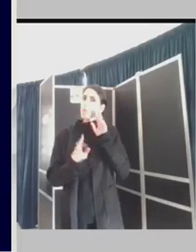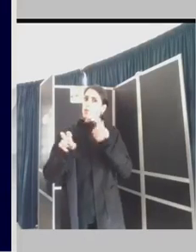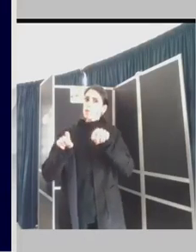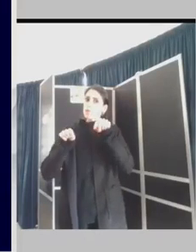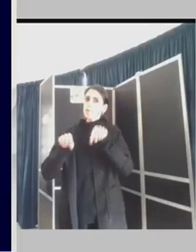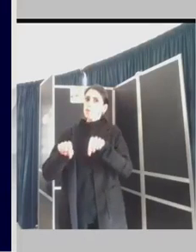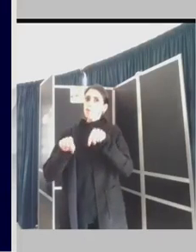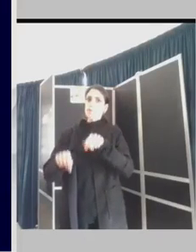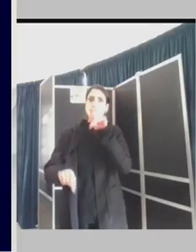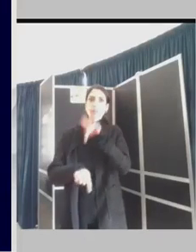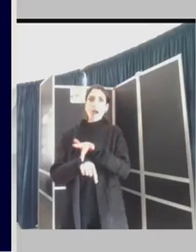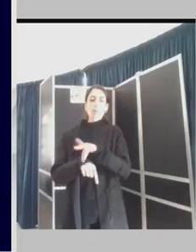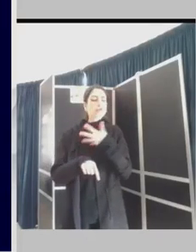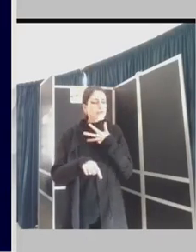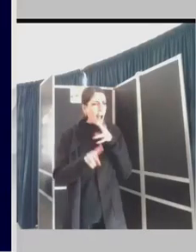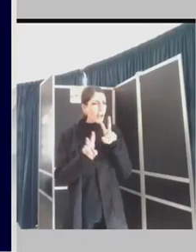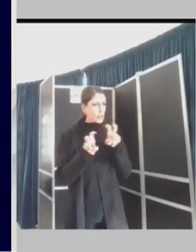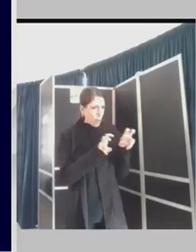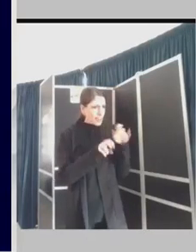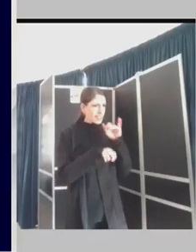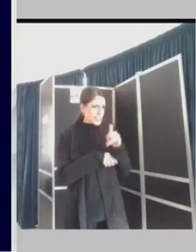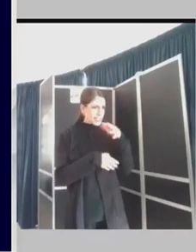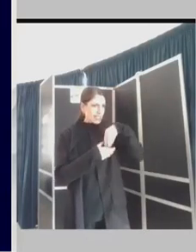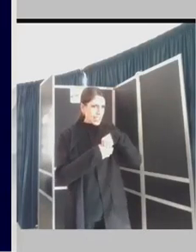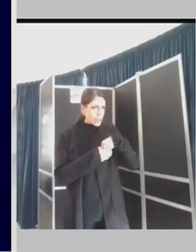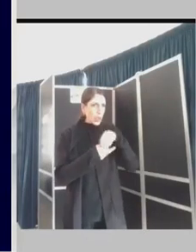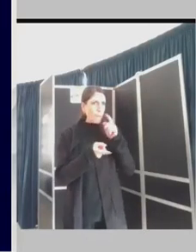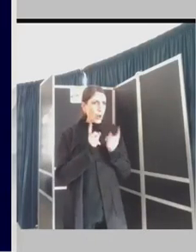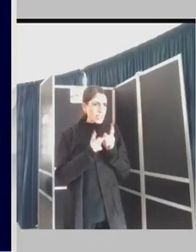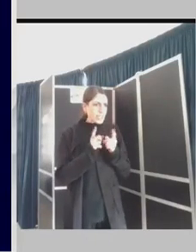Commissione Politiche Sociali, questo è stato un argomento, vorrei dire,